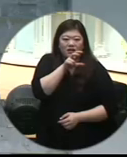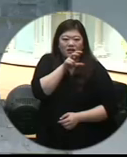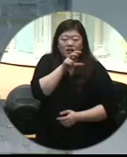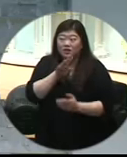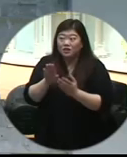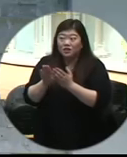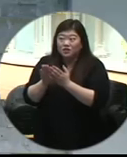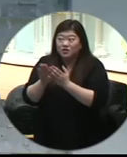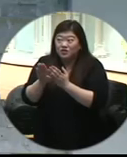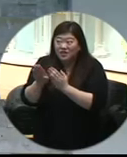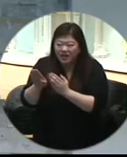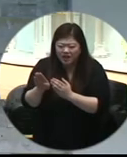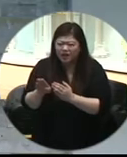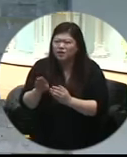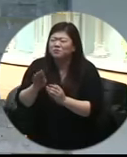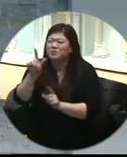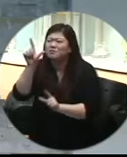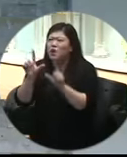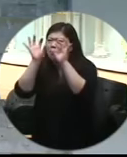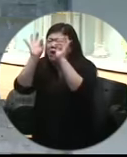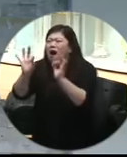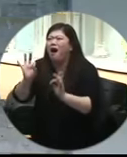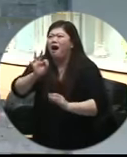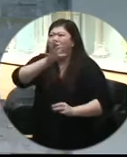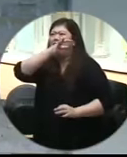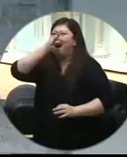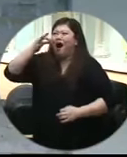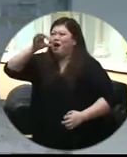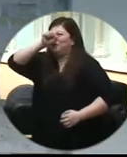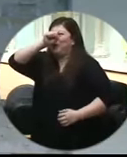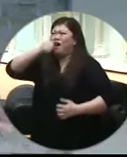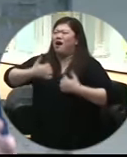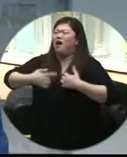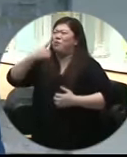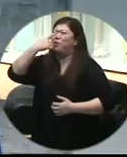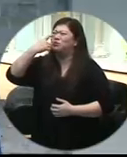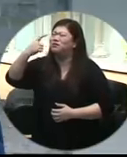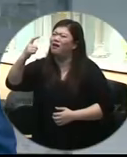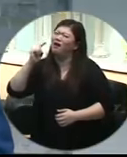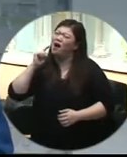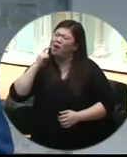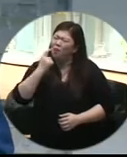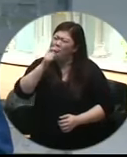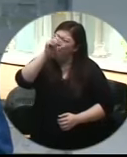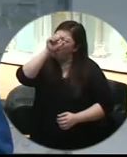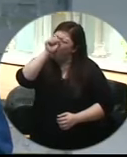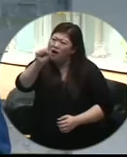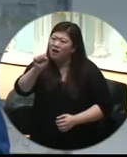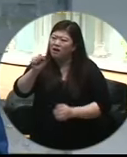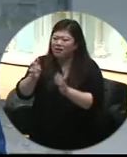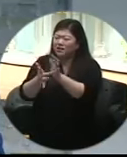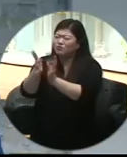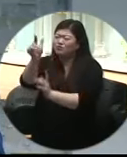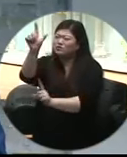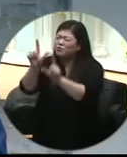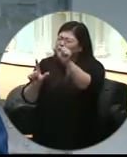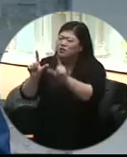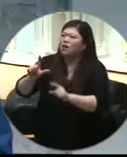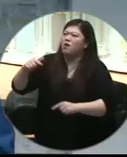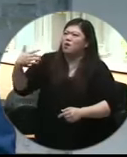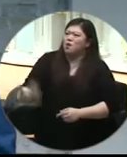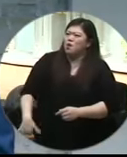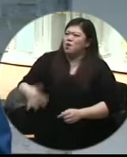자리를 떠나고 쉽지 않았어요. 이야, 너무너무 멋있다, 아름답다. 이야, 예수님이 저렇게